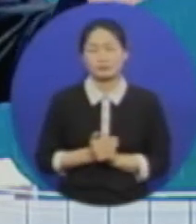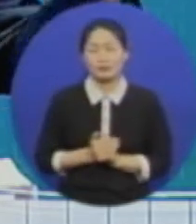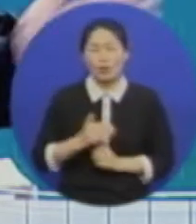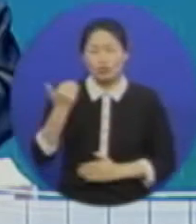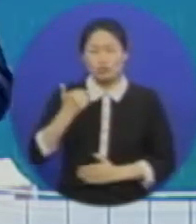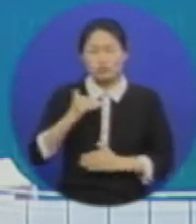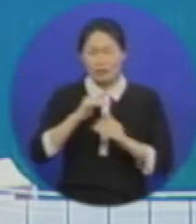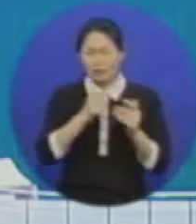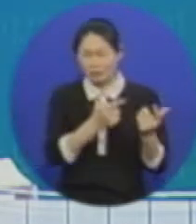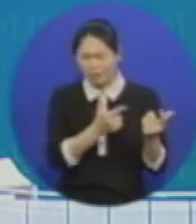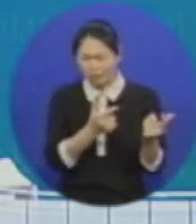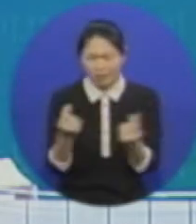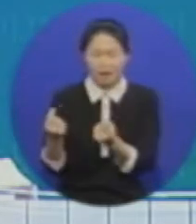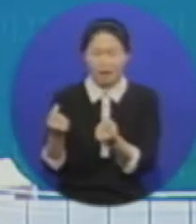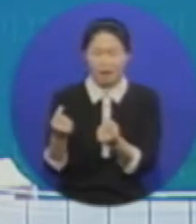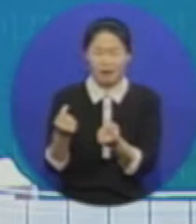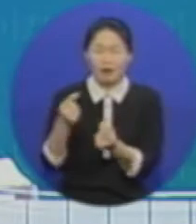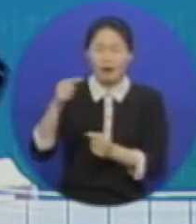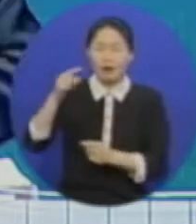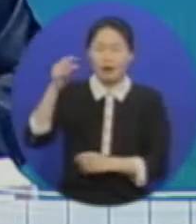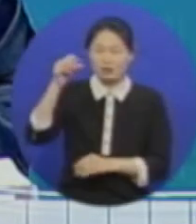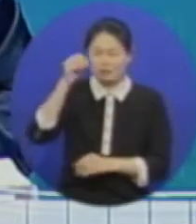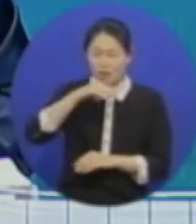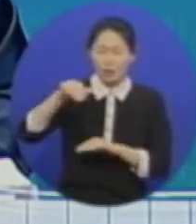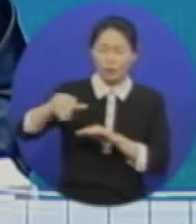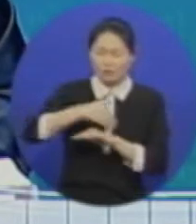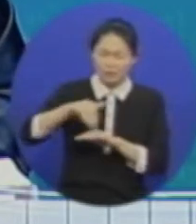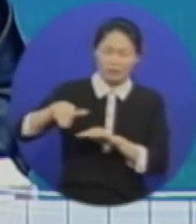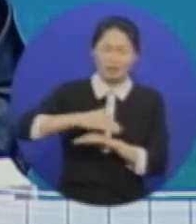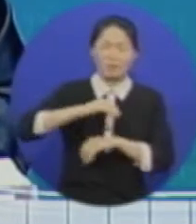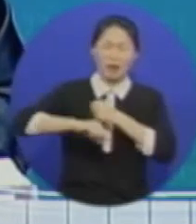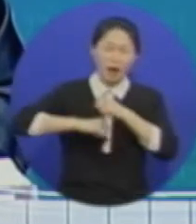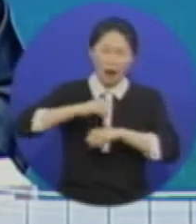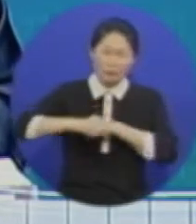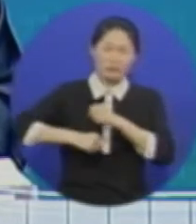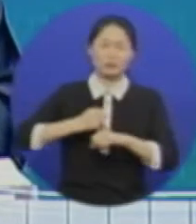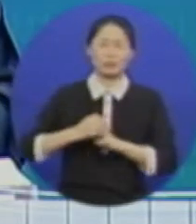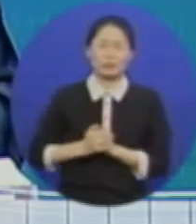누구나 다 그냥 왔다갔다 함부로 하는 거예요